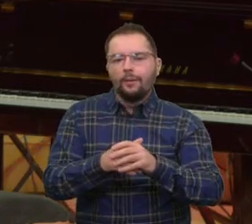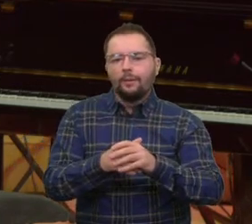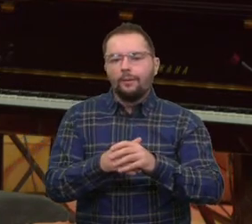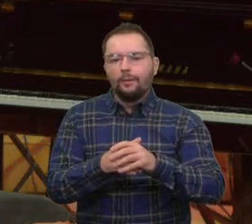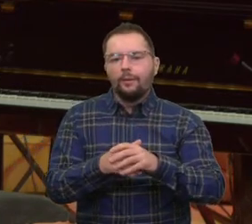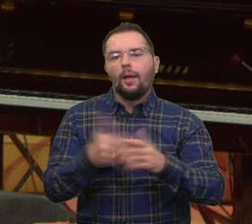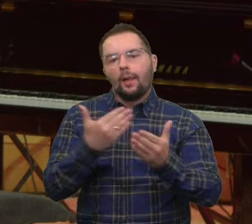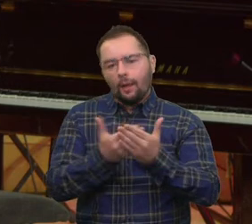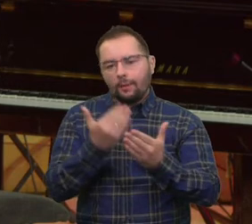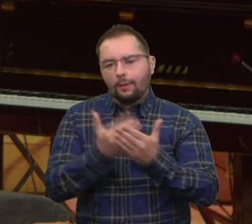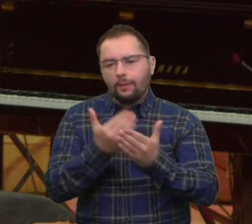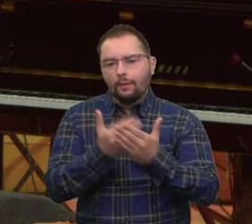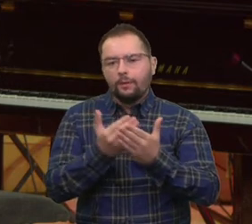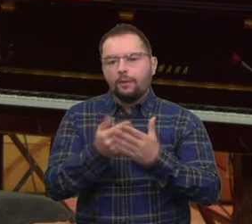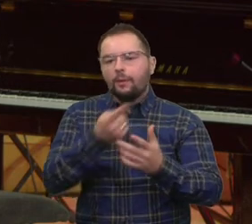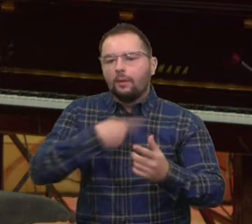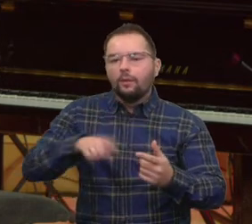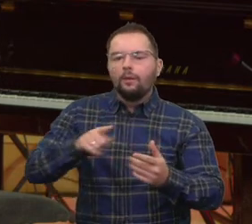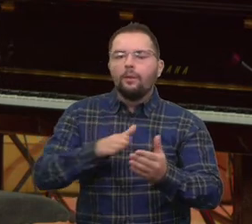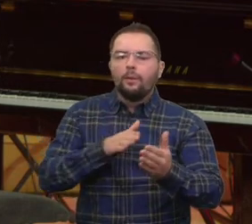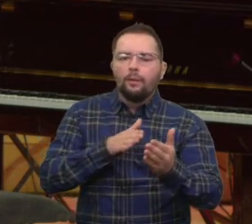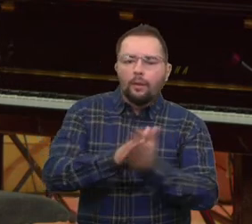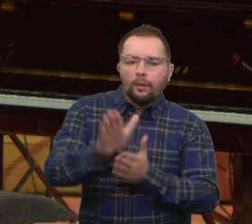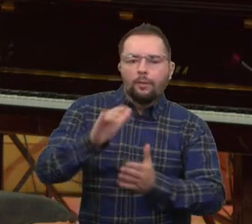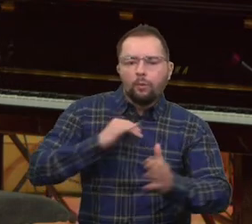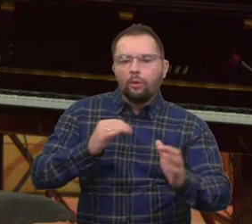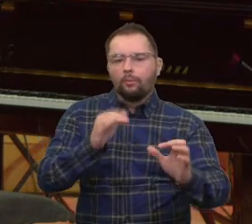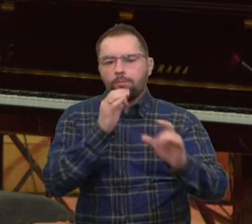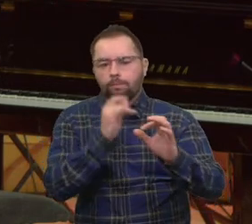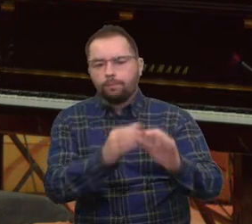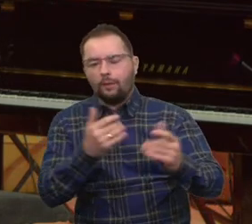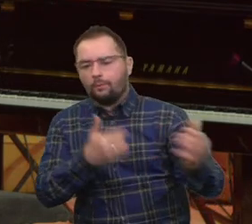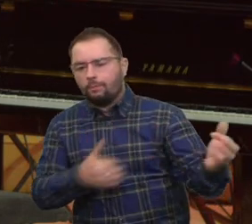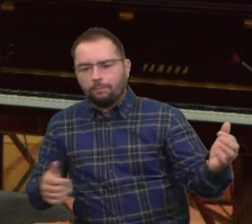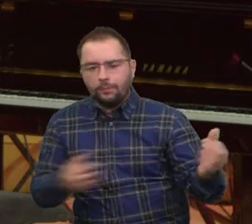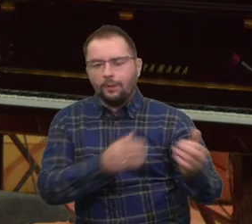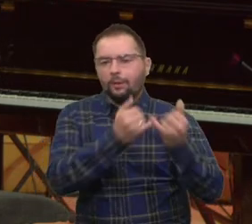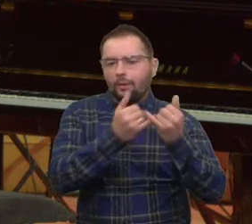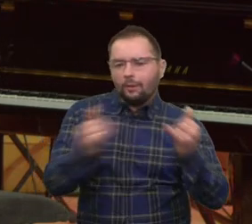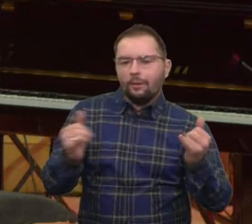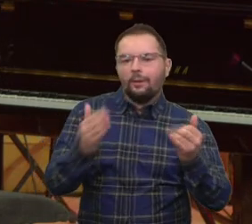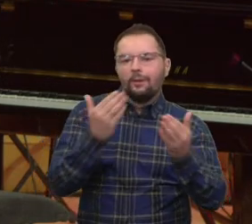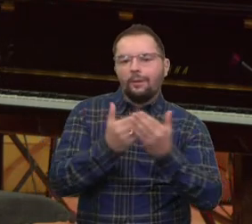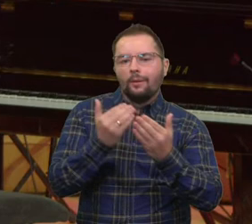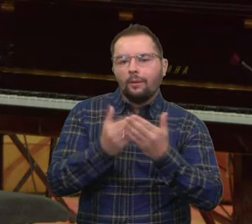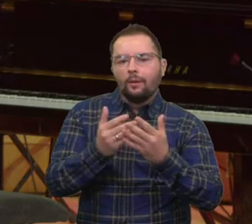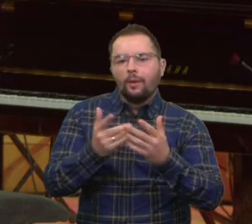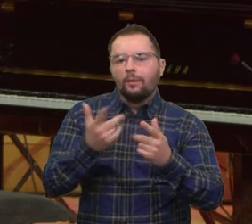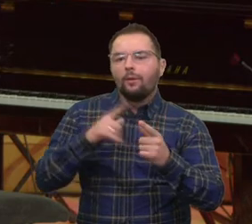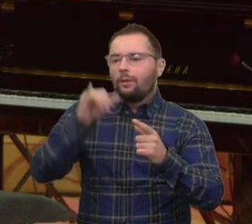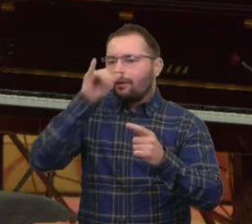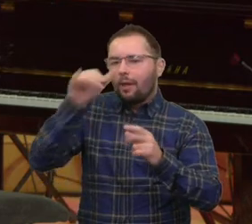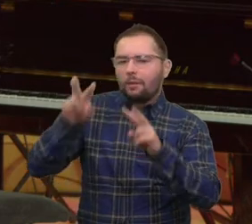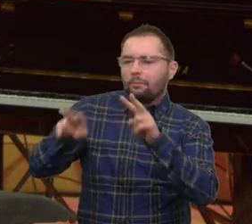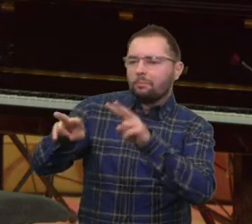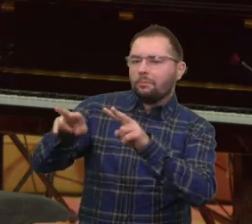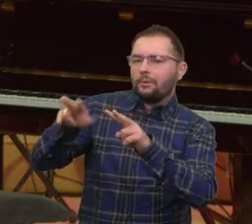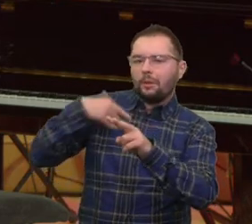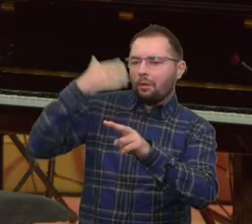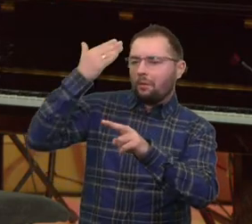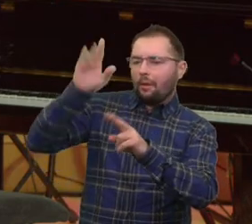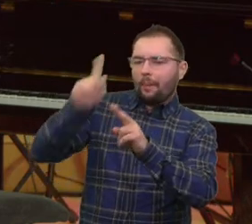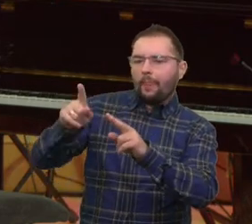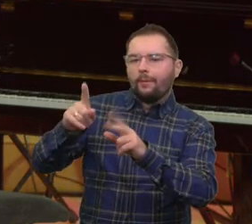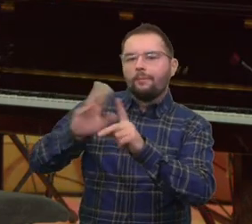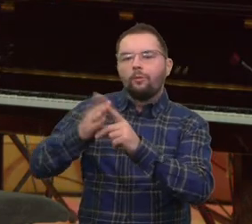właśnie dlatego zaczęliśmy saksofonem i basem w wykonaniu kogoś, kto nam się nie kojarzył z